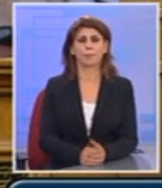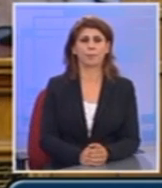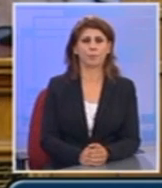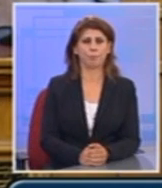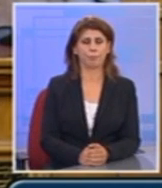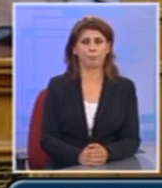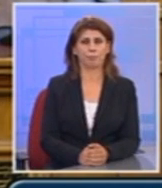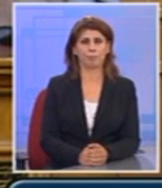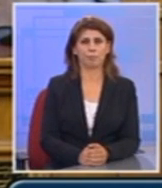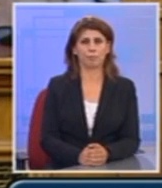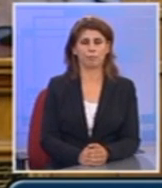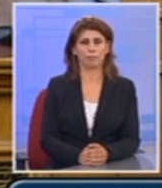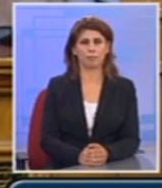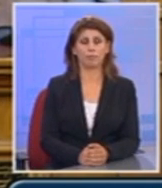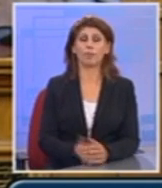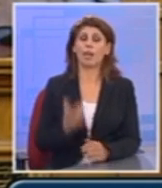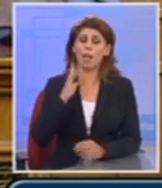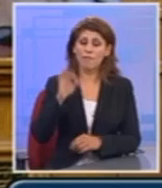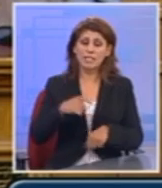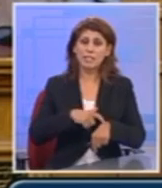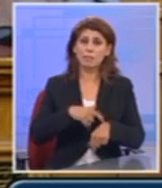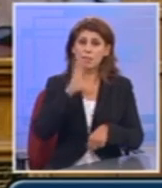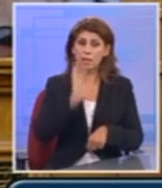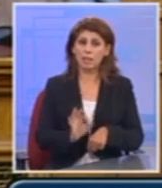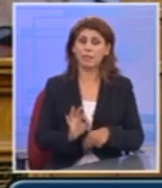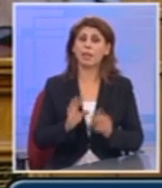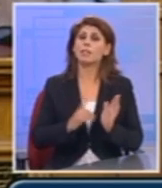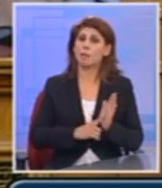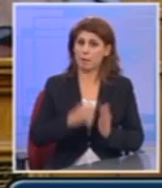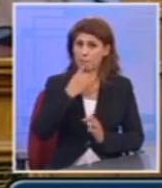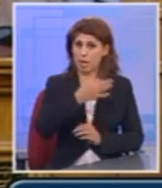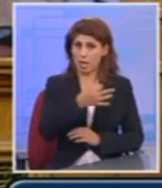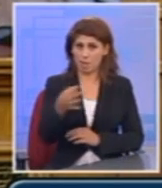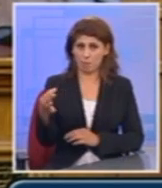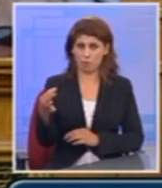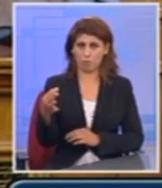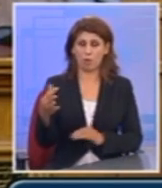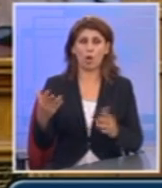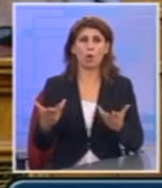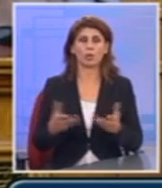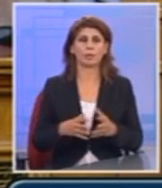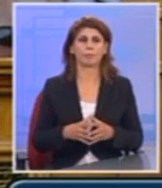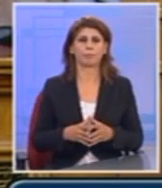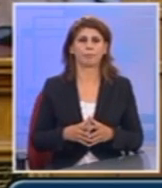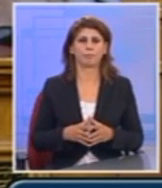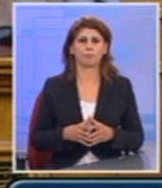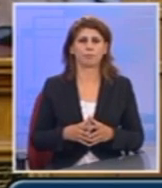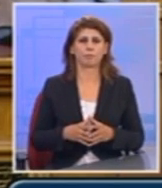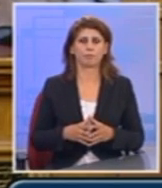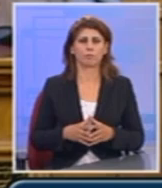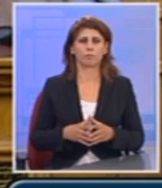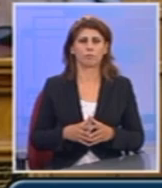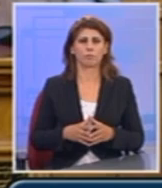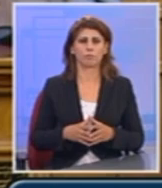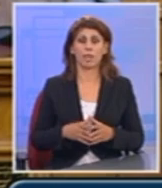έφθασε η ώρα της αλήθειας και πρέπει να πούμε ότι τα θέμη το